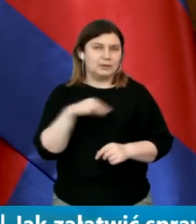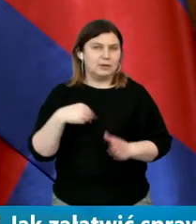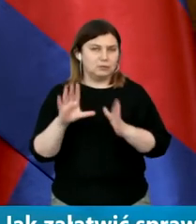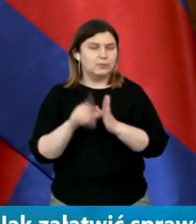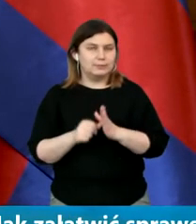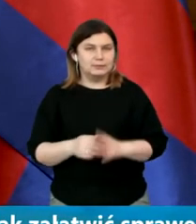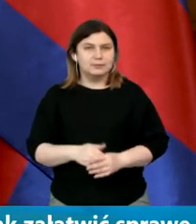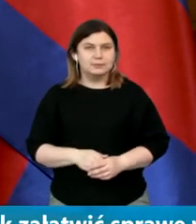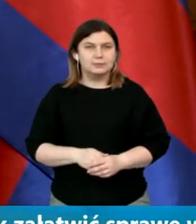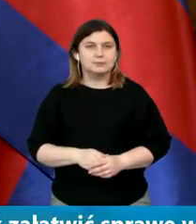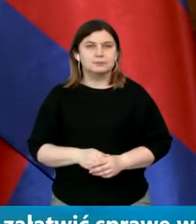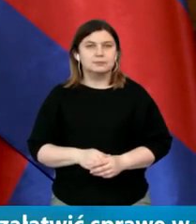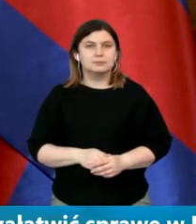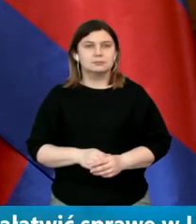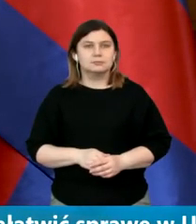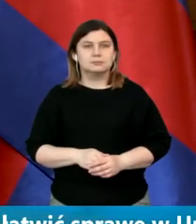naszego miasta.